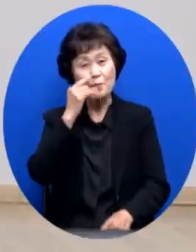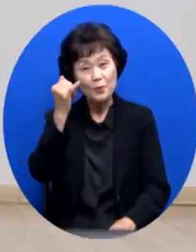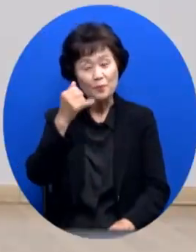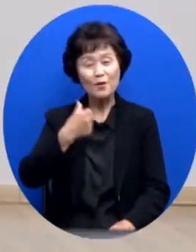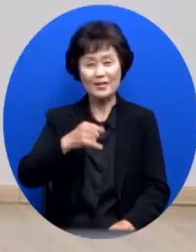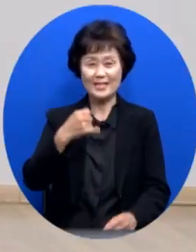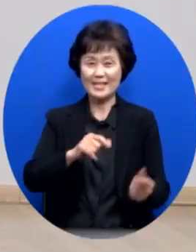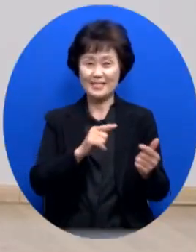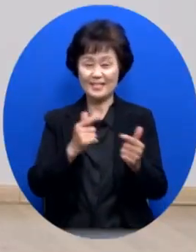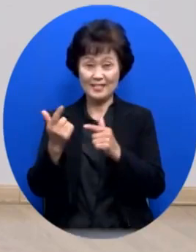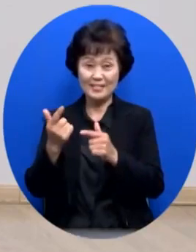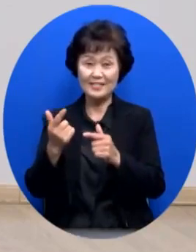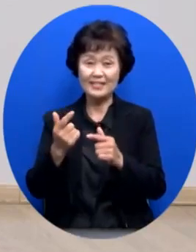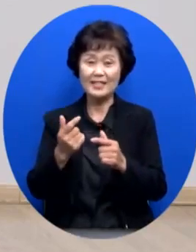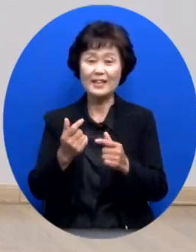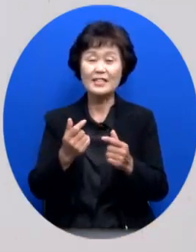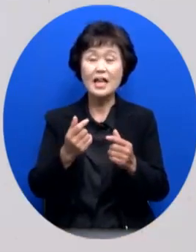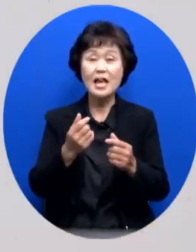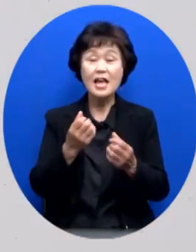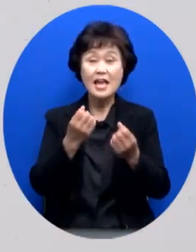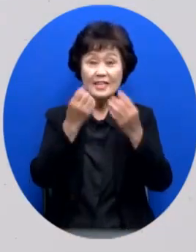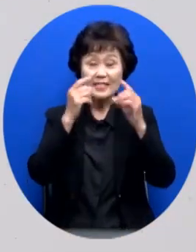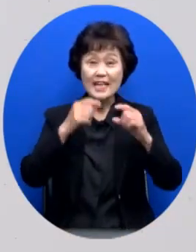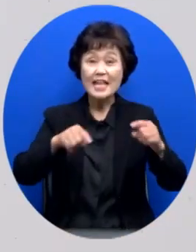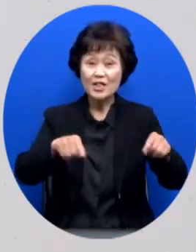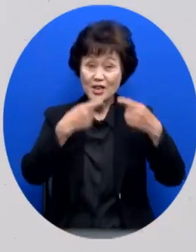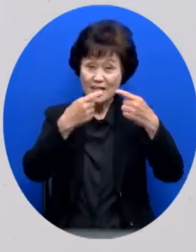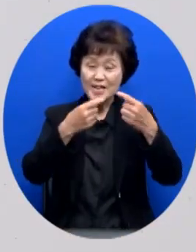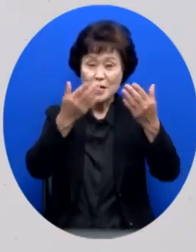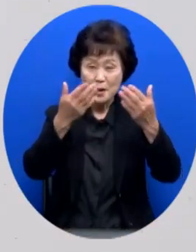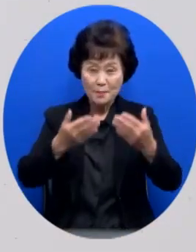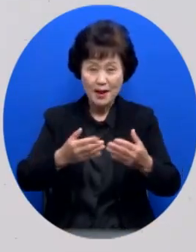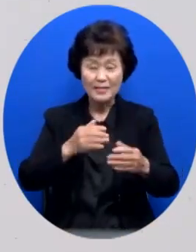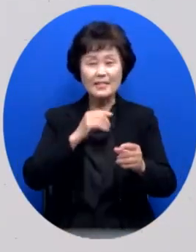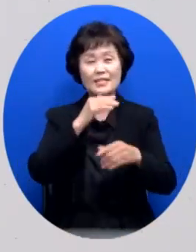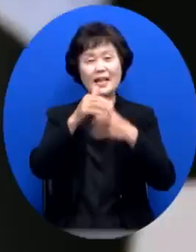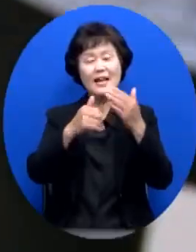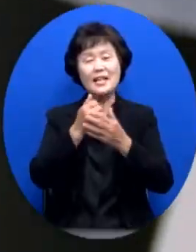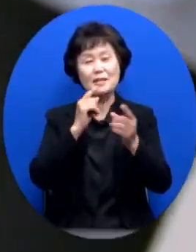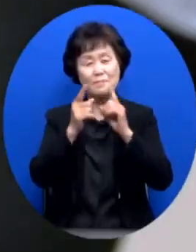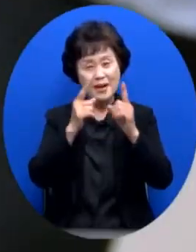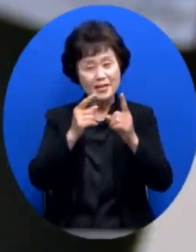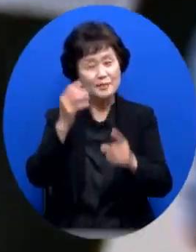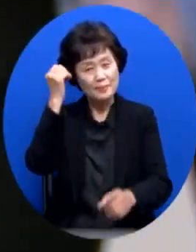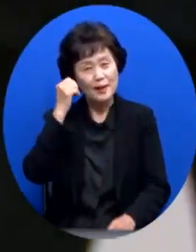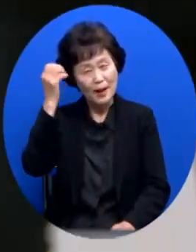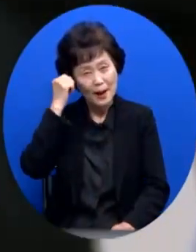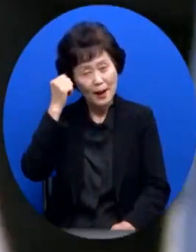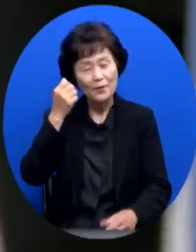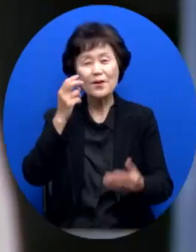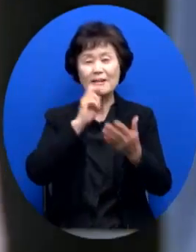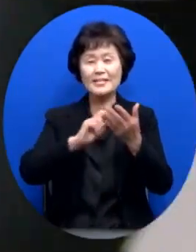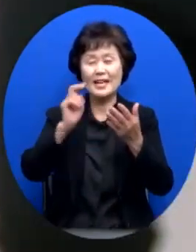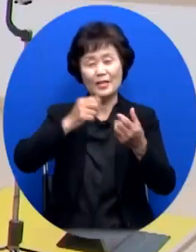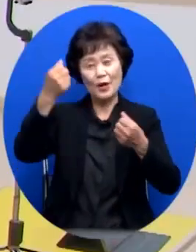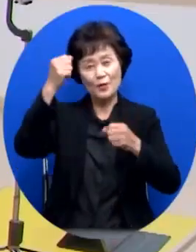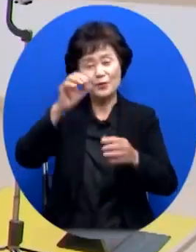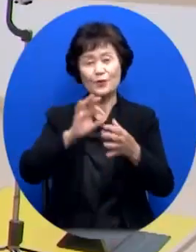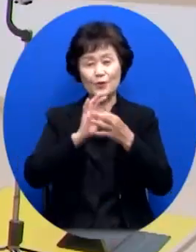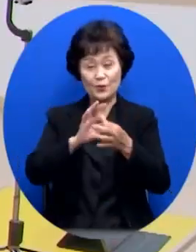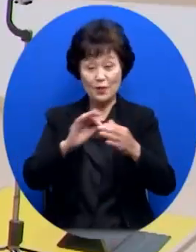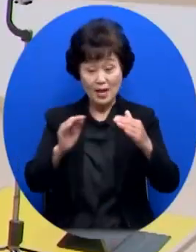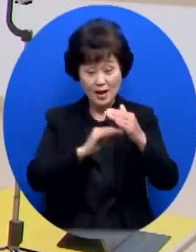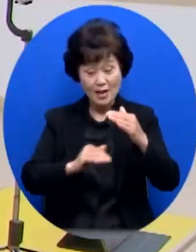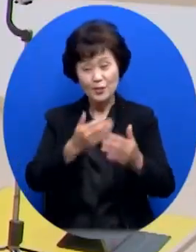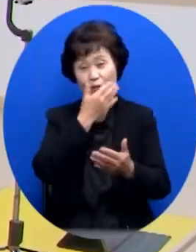자녀들은 새해 가정 신방 때 받은 성구를 함께 암송하고 주님께 드리는 찬양과 율동을 통해 가정의 소중함을